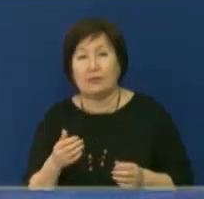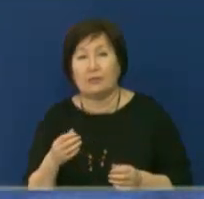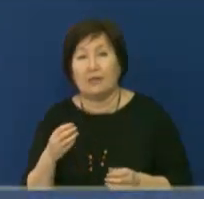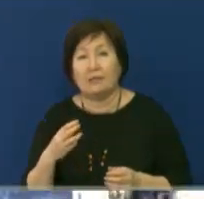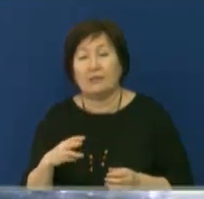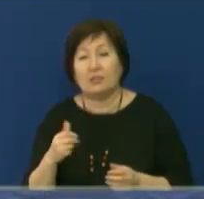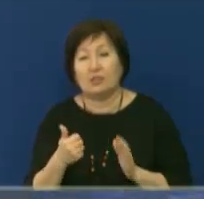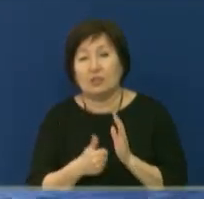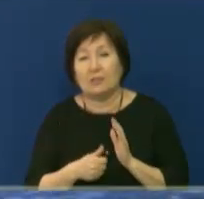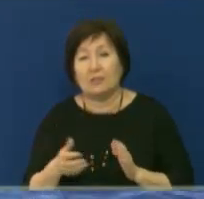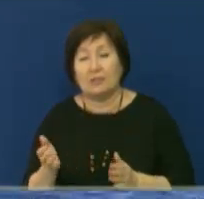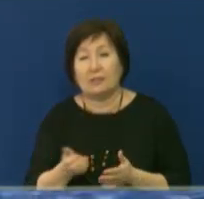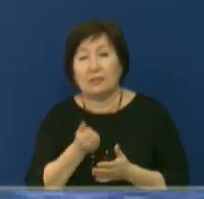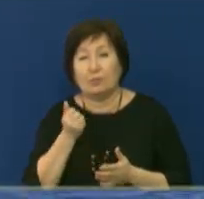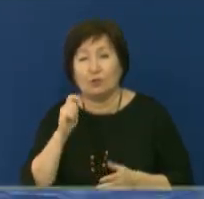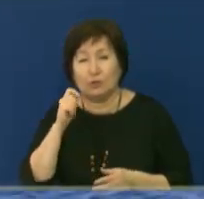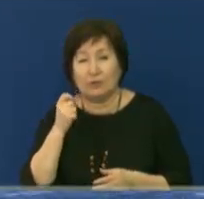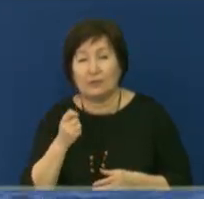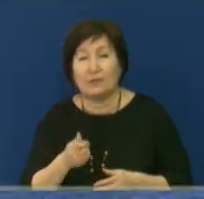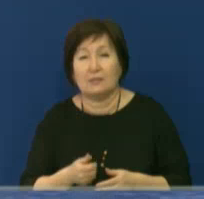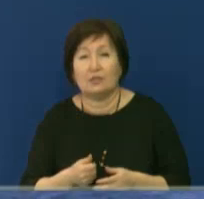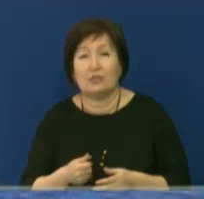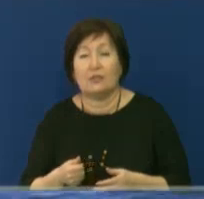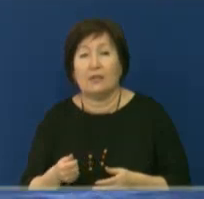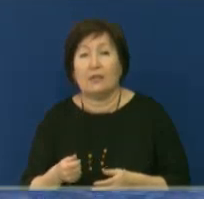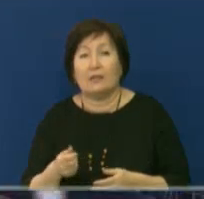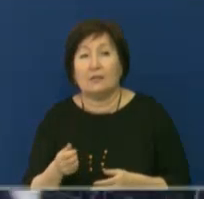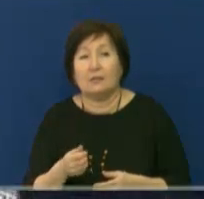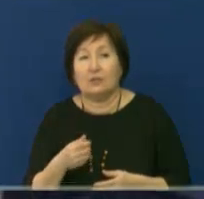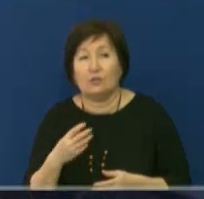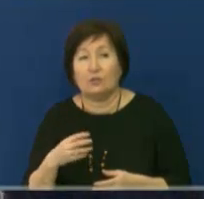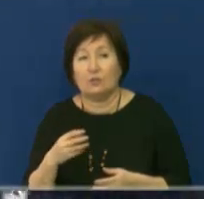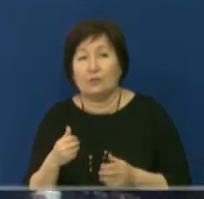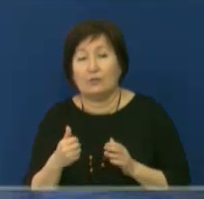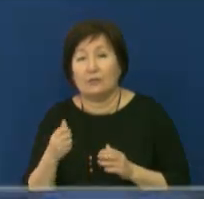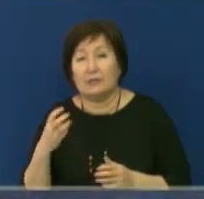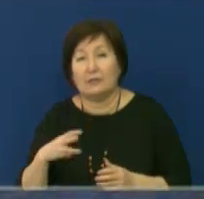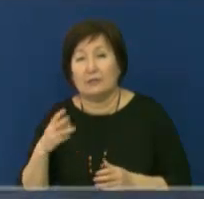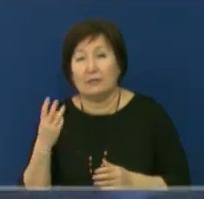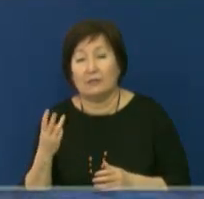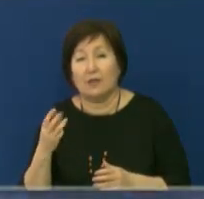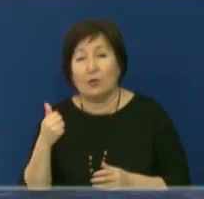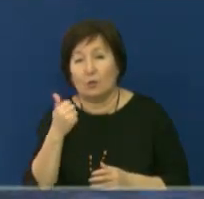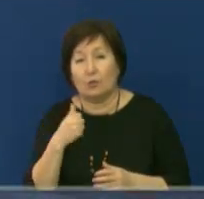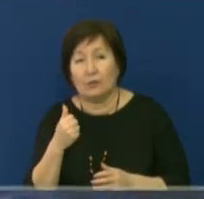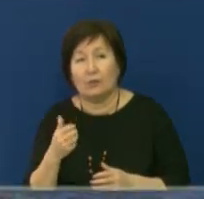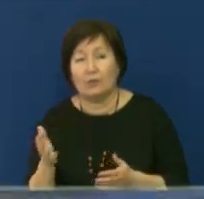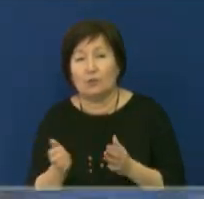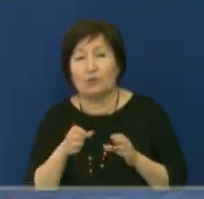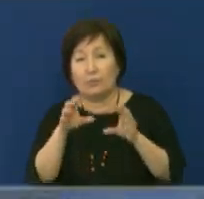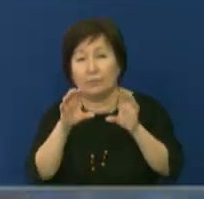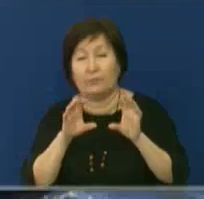ұсталды. Дәл сол күні Алтай ауданының 33 жастағы тұрғынының көлігінің жүк салғышынан заңсыз жолмен келген балық